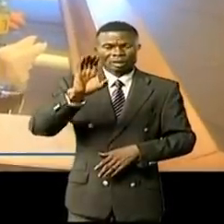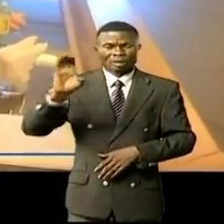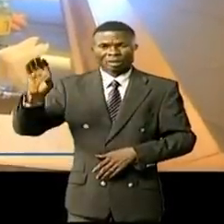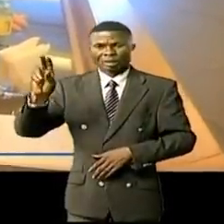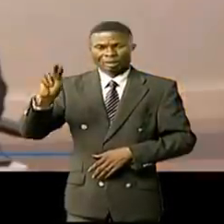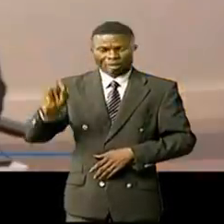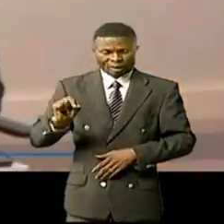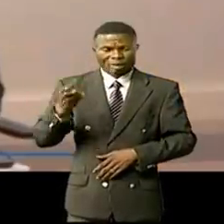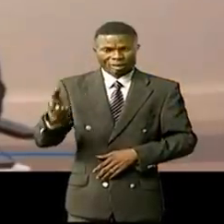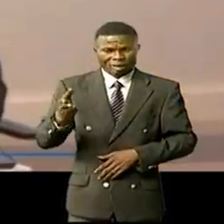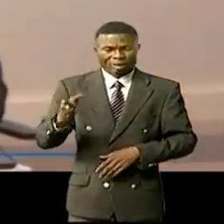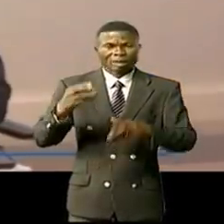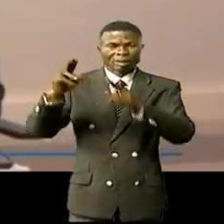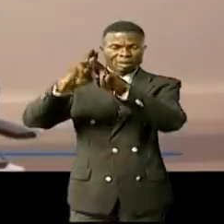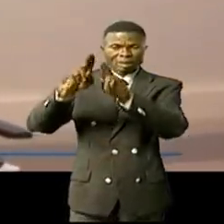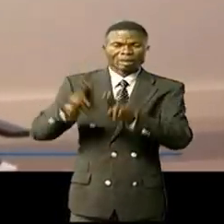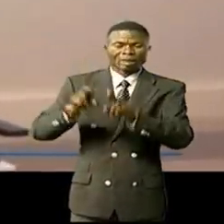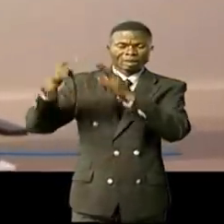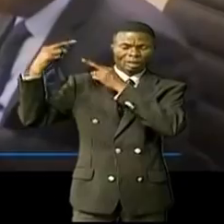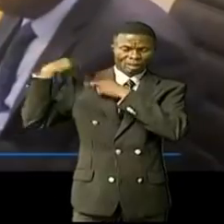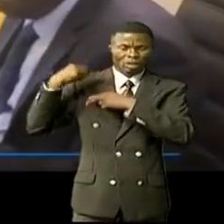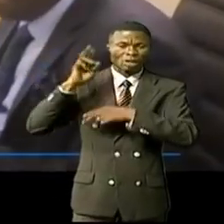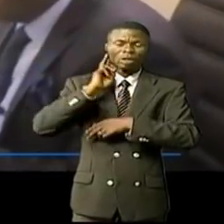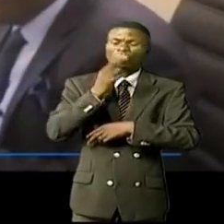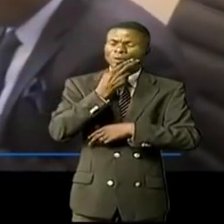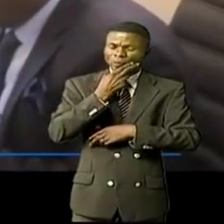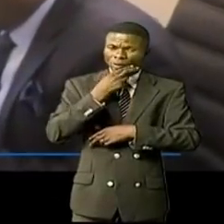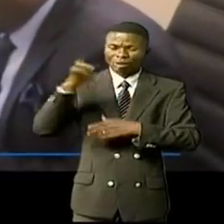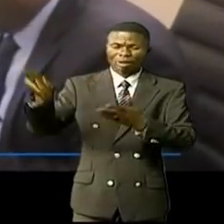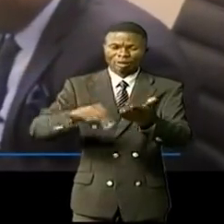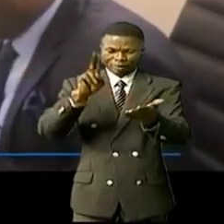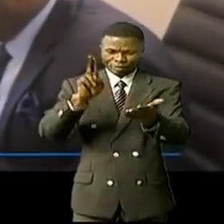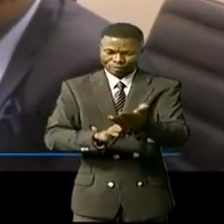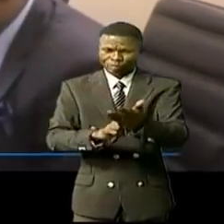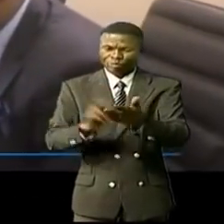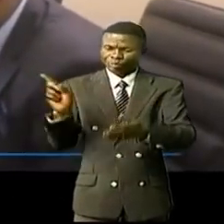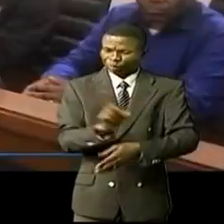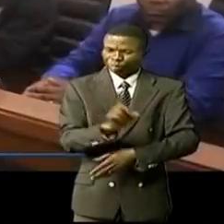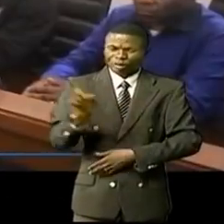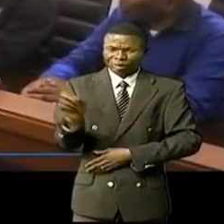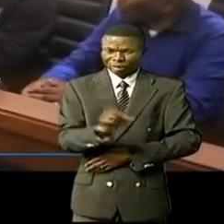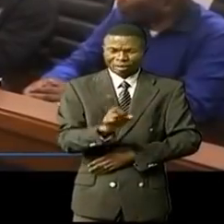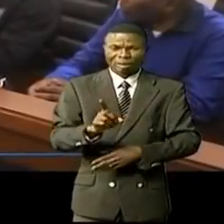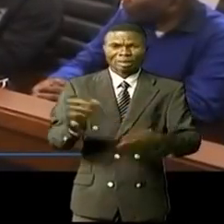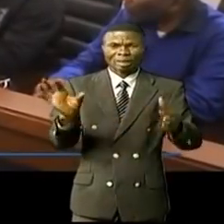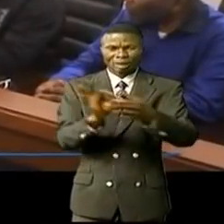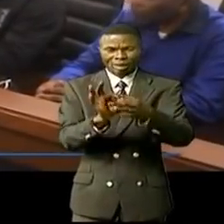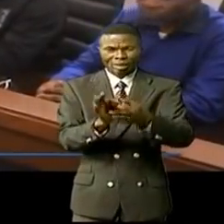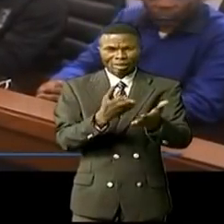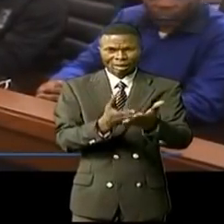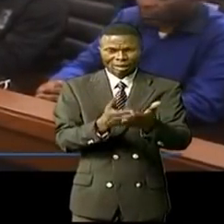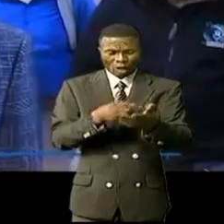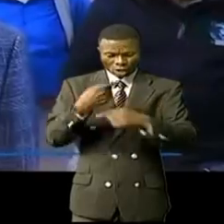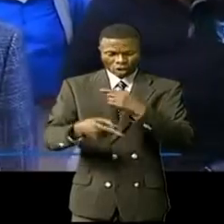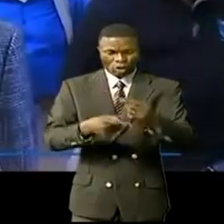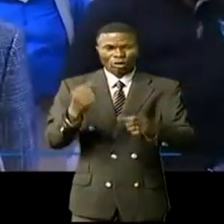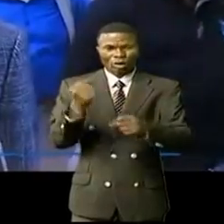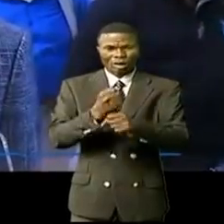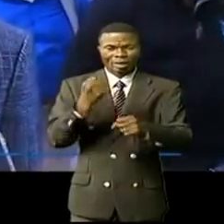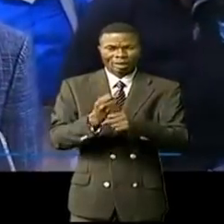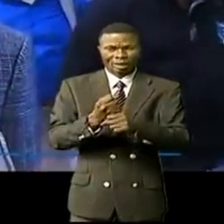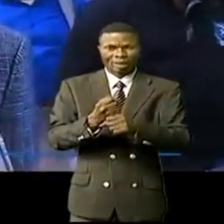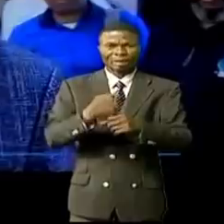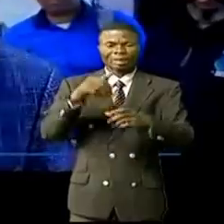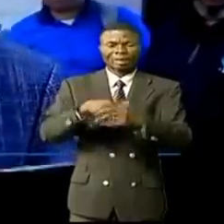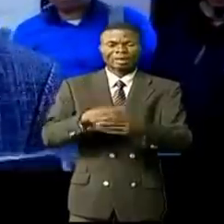Olivier Moussiété, et le responsable de Serena Hôtel ont apposé les signatures à cet accord d'attente afin de relancer les tourisme local, précise